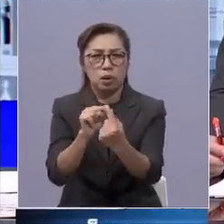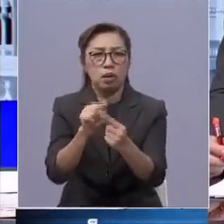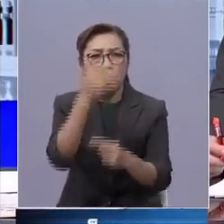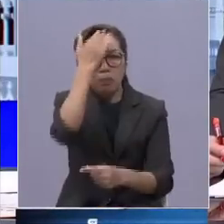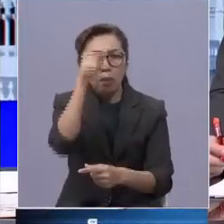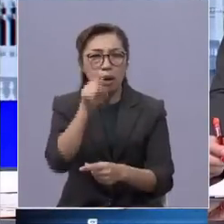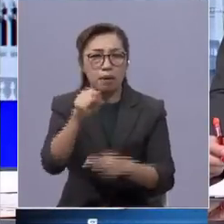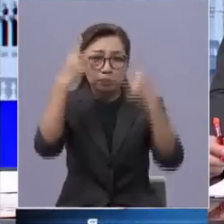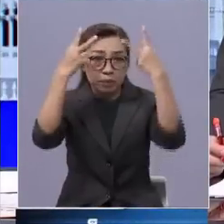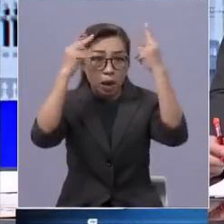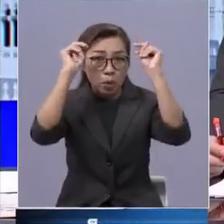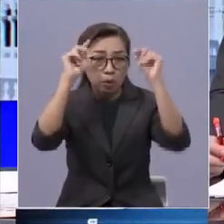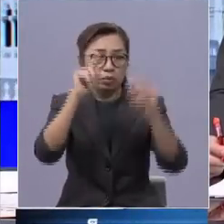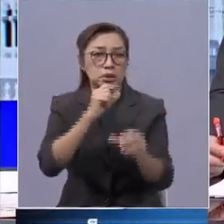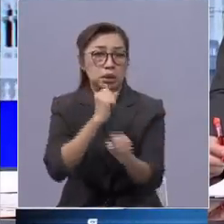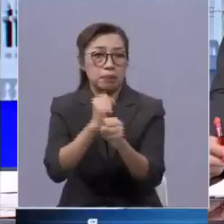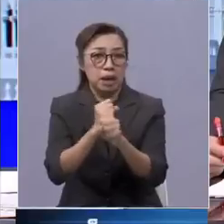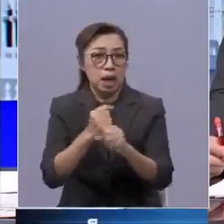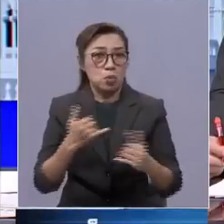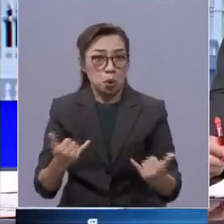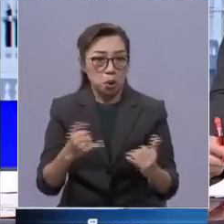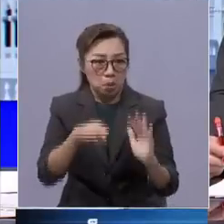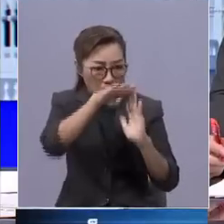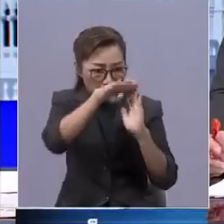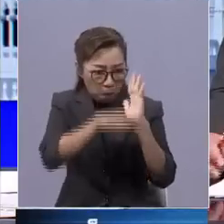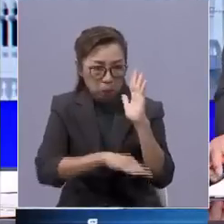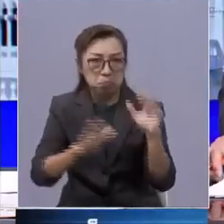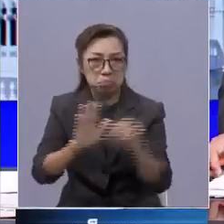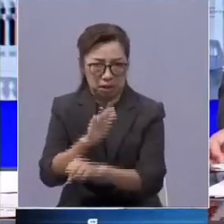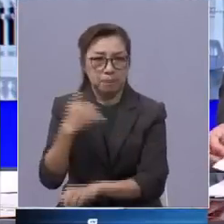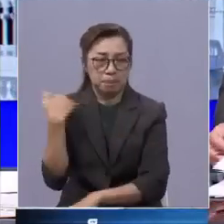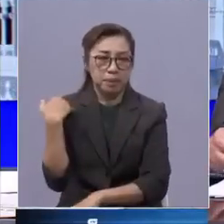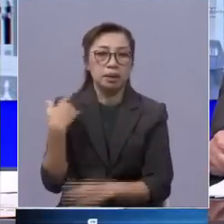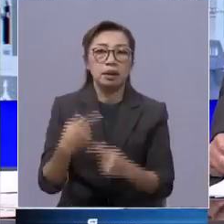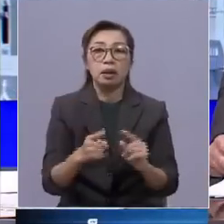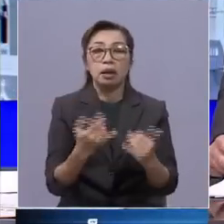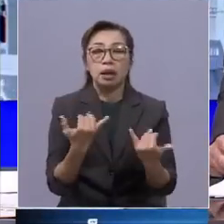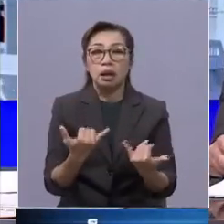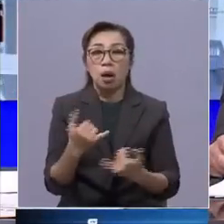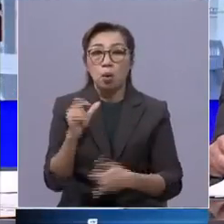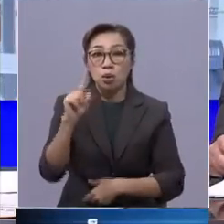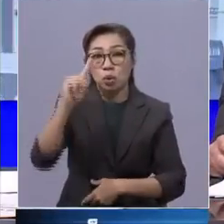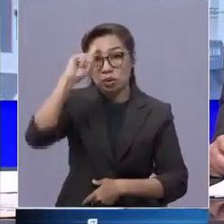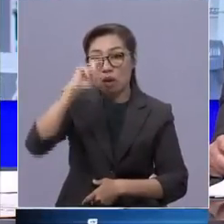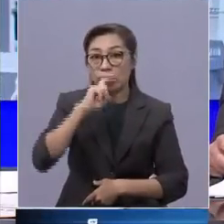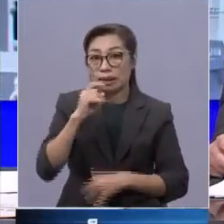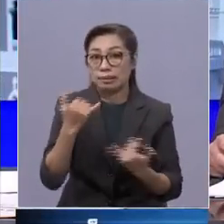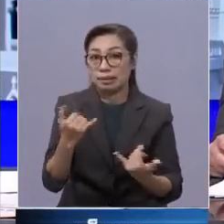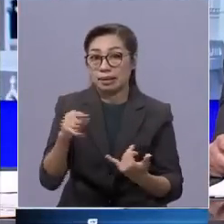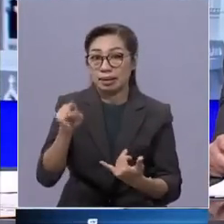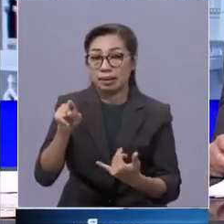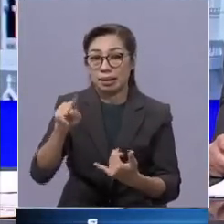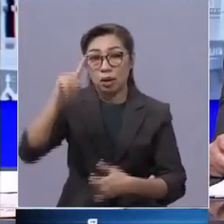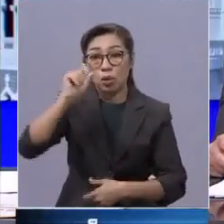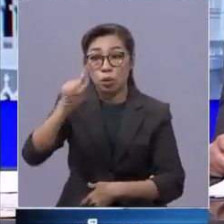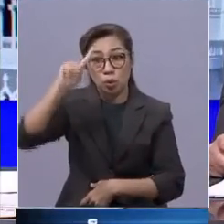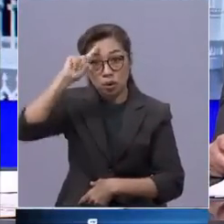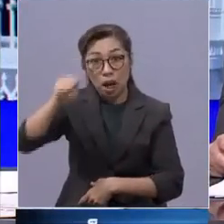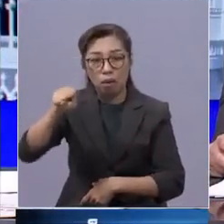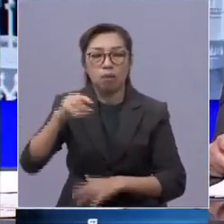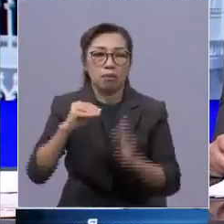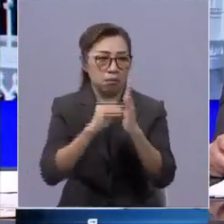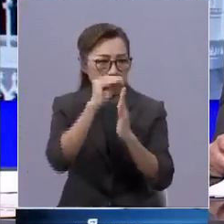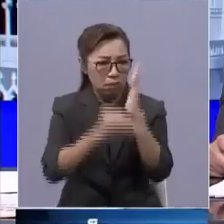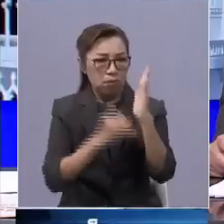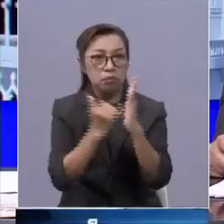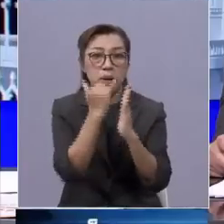ารกิจของท่านนายกวันนี้เนี่ยก็แน่นเหมือนกันนะครับขณะเดียวกันเองเนี่ยช่วงวันศุกร์วันเสาร์นี้ก็จะลงพื้นที่ต่างจังหวัดด้วยนะ